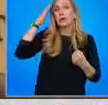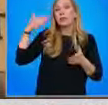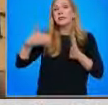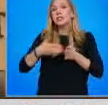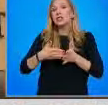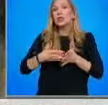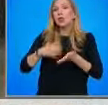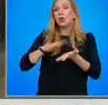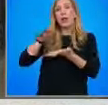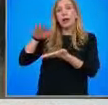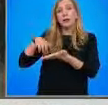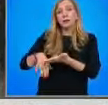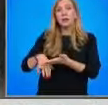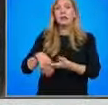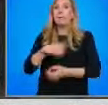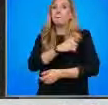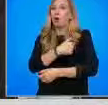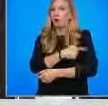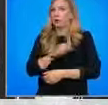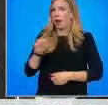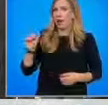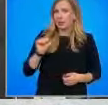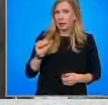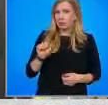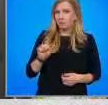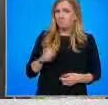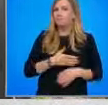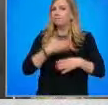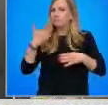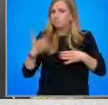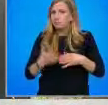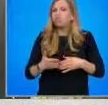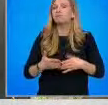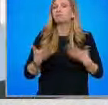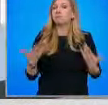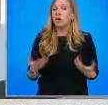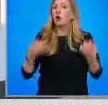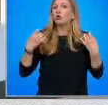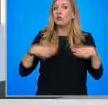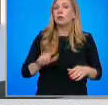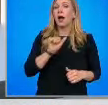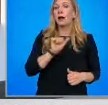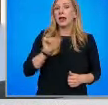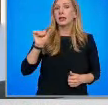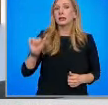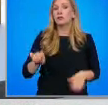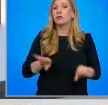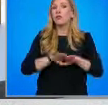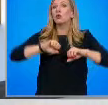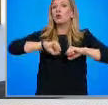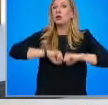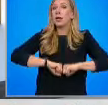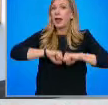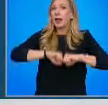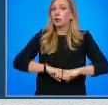на Александровска болница. След взаимните обвинения през последните дни се стигна до освобождаване на Атанас Атанасов като директор на